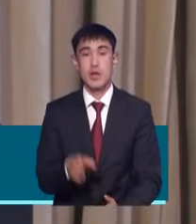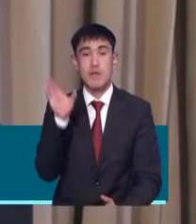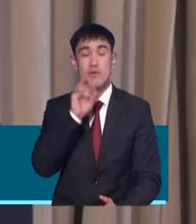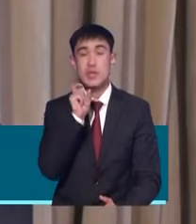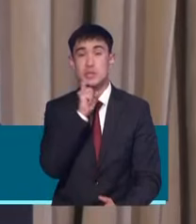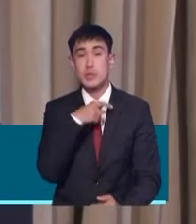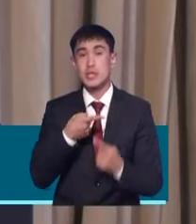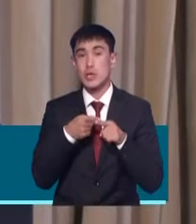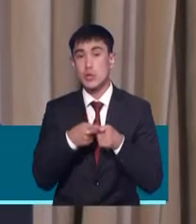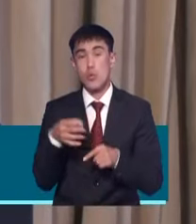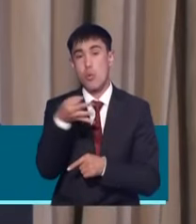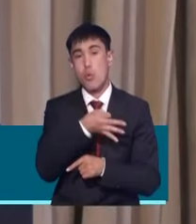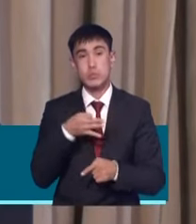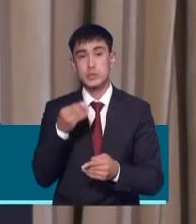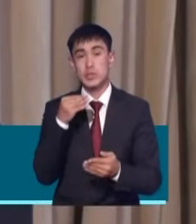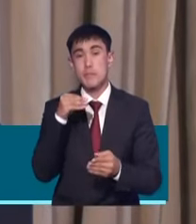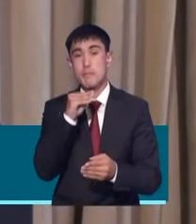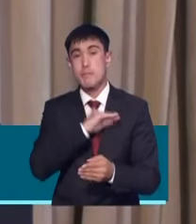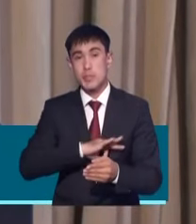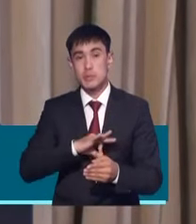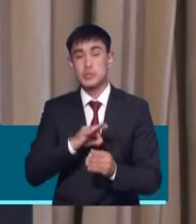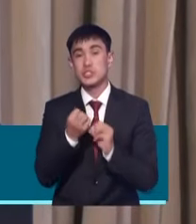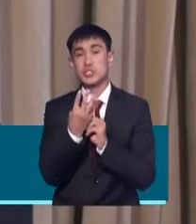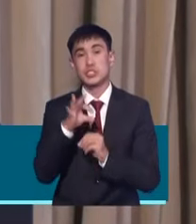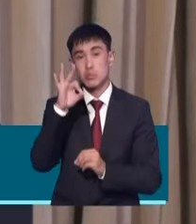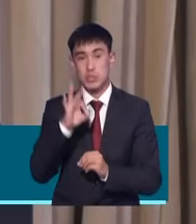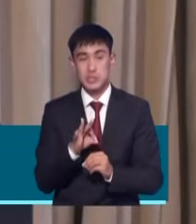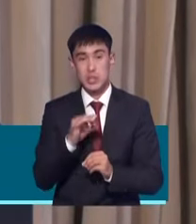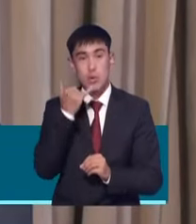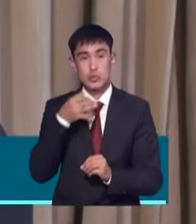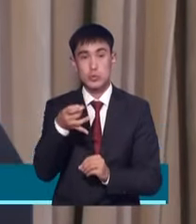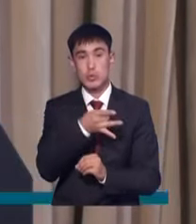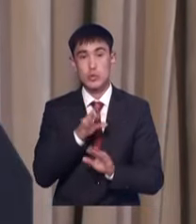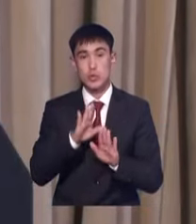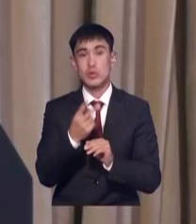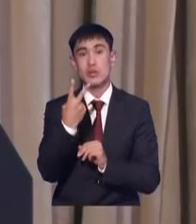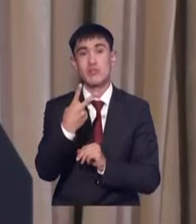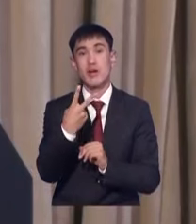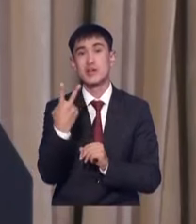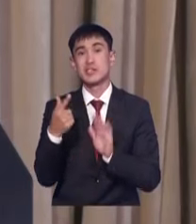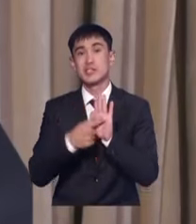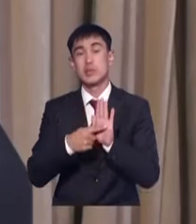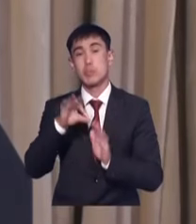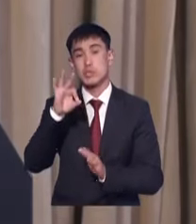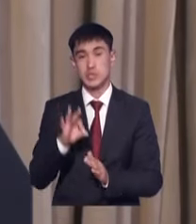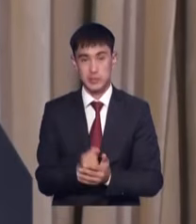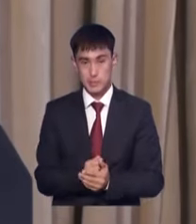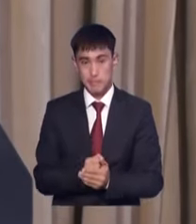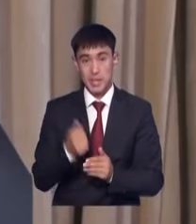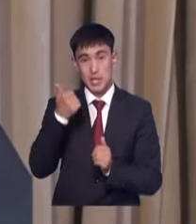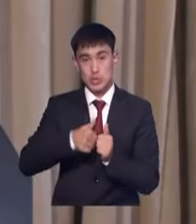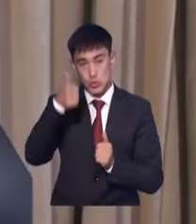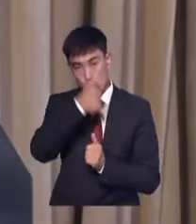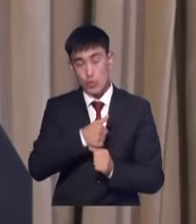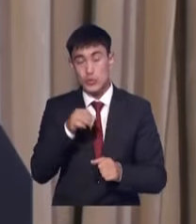Водосберегающие технологии в области применяются лишь на 14%, а в Уйгурском районе только на 2,7%. Из года в